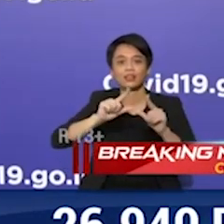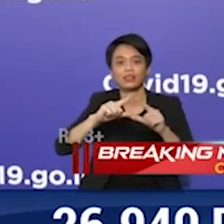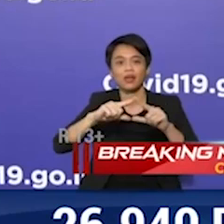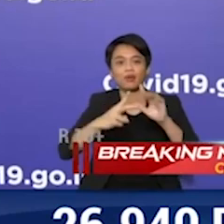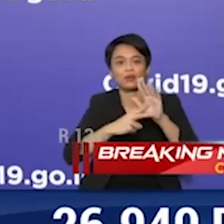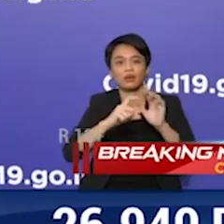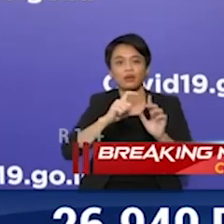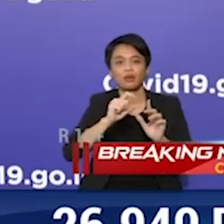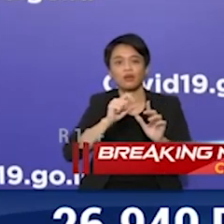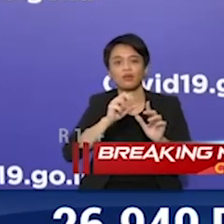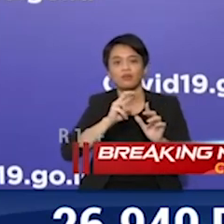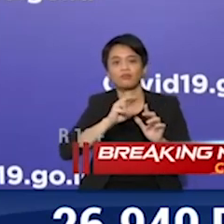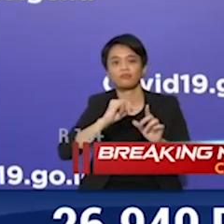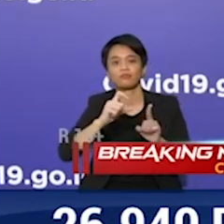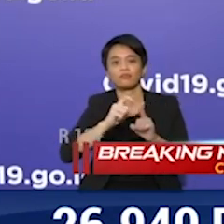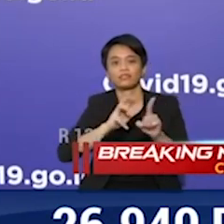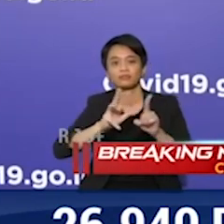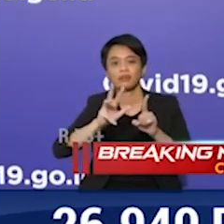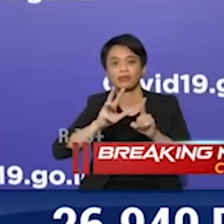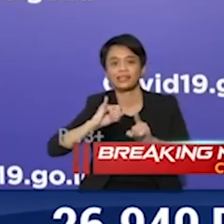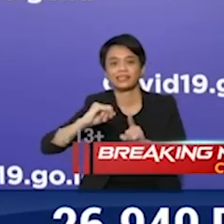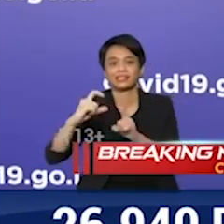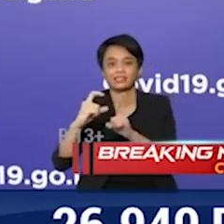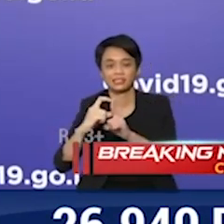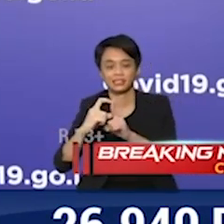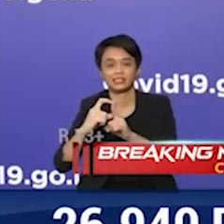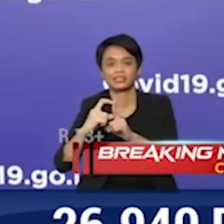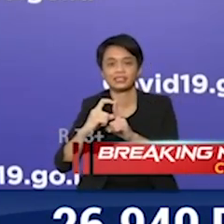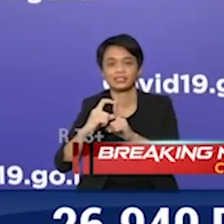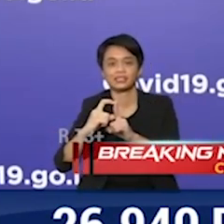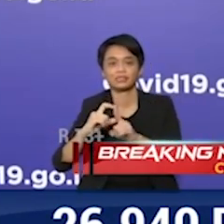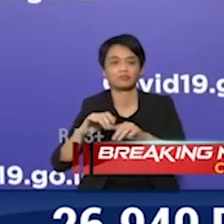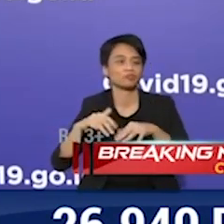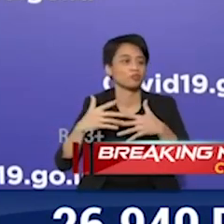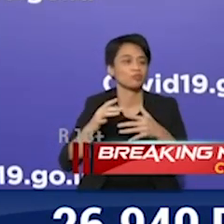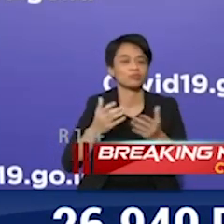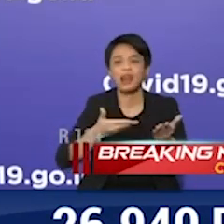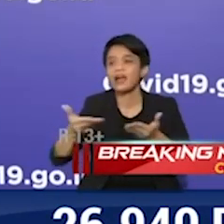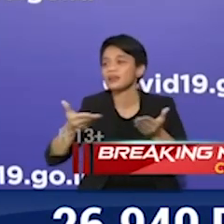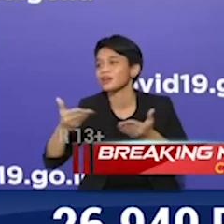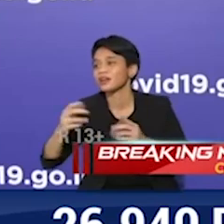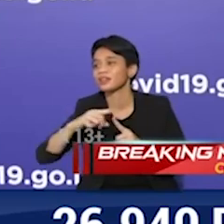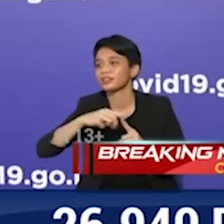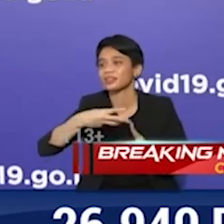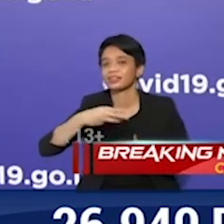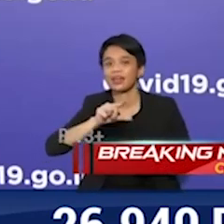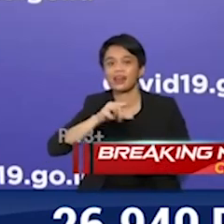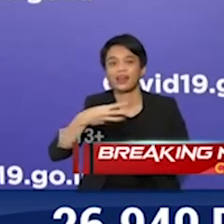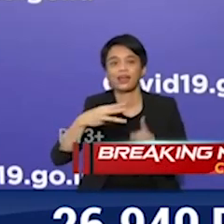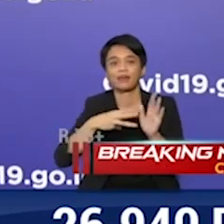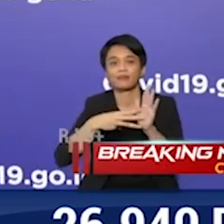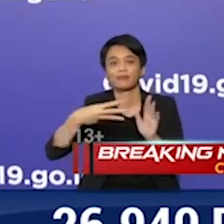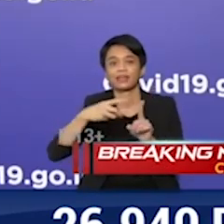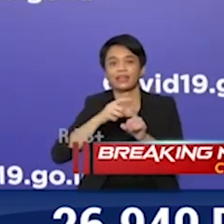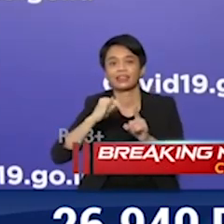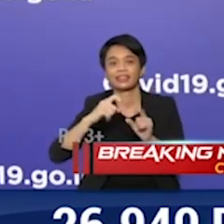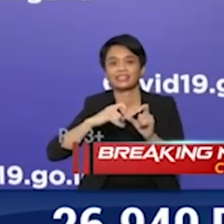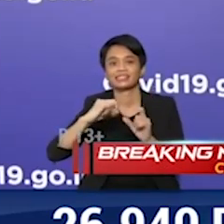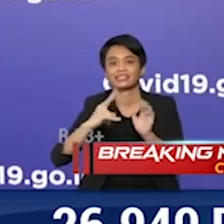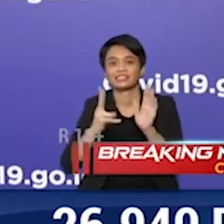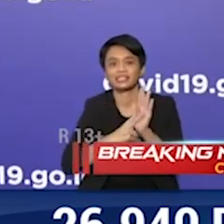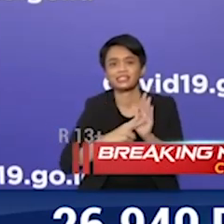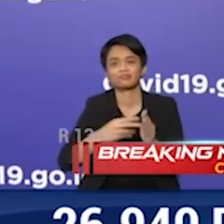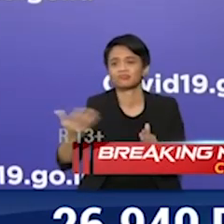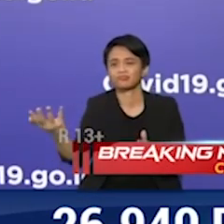19 ID juga banyak sekali layanan telemedicine yang bisa dimanfaatkan oleh